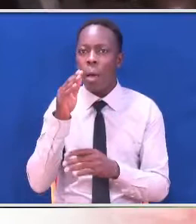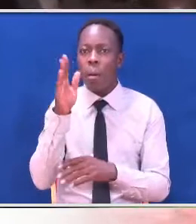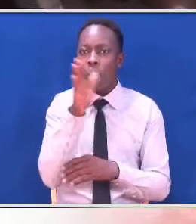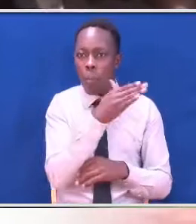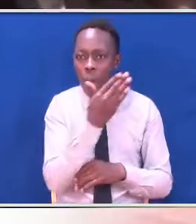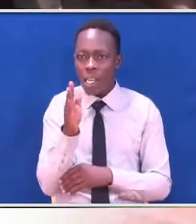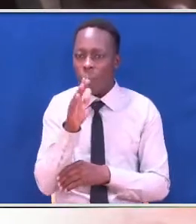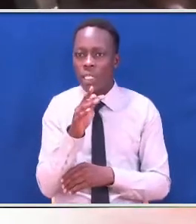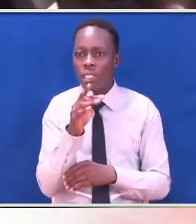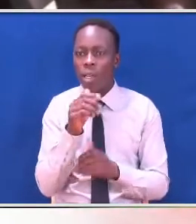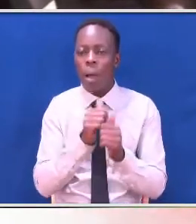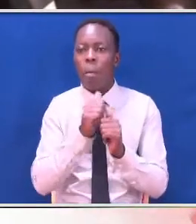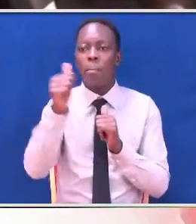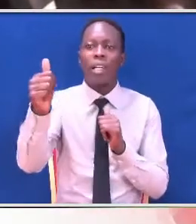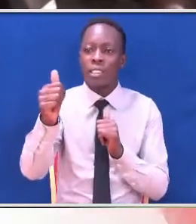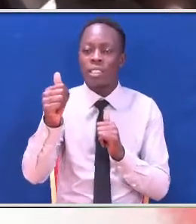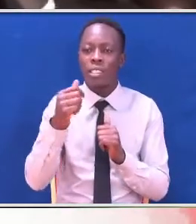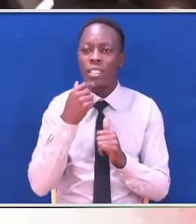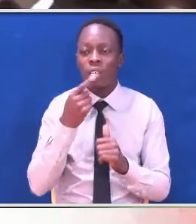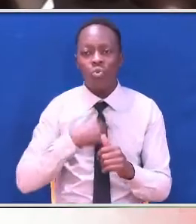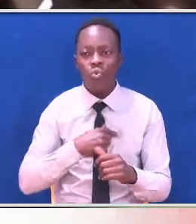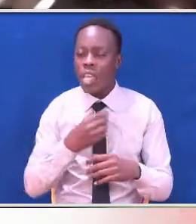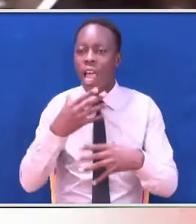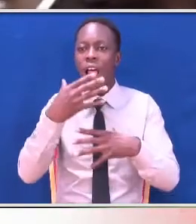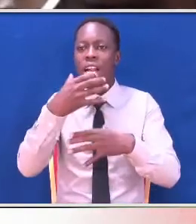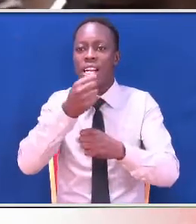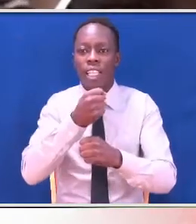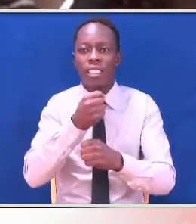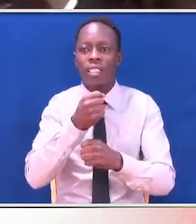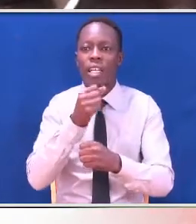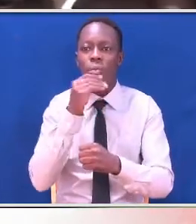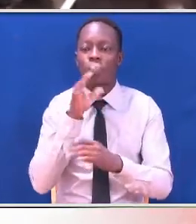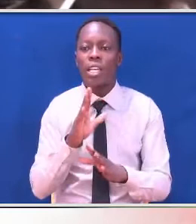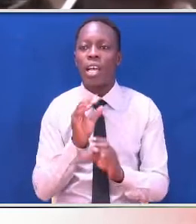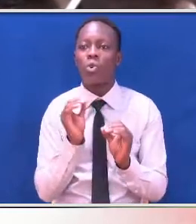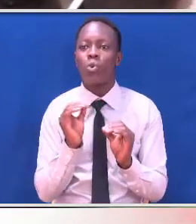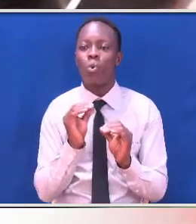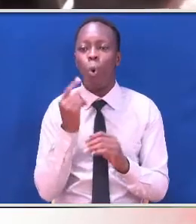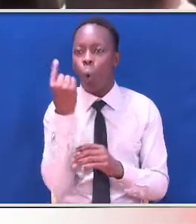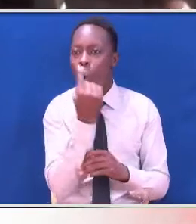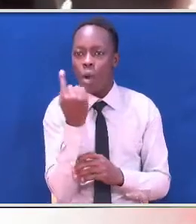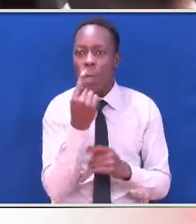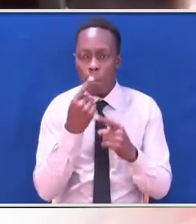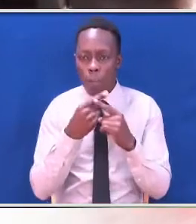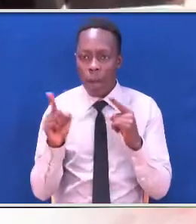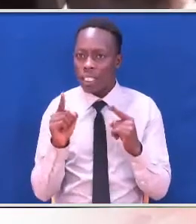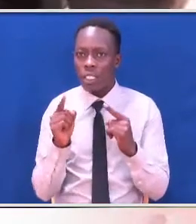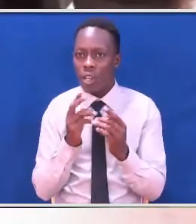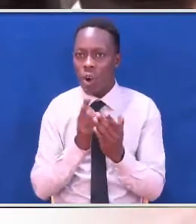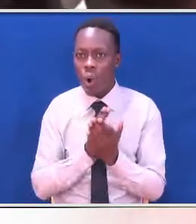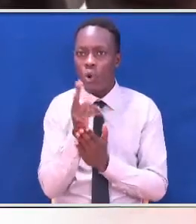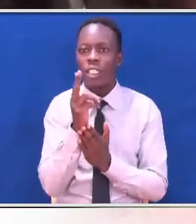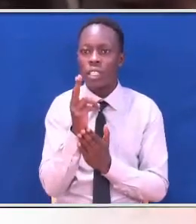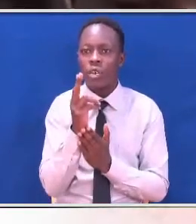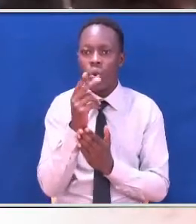lipitishe mswada kusema halina imani na yeye. Hiyo tu. Na ukweli kuna swali tuliweka